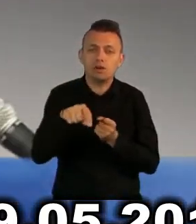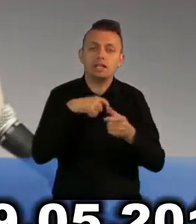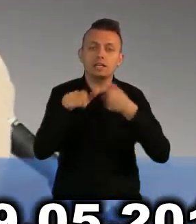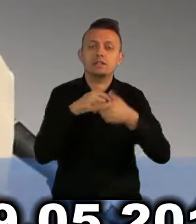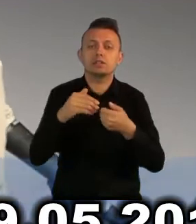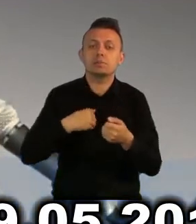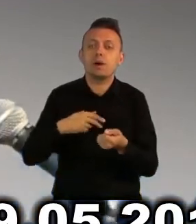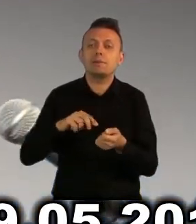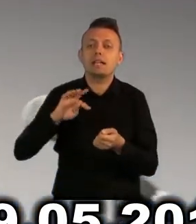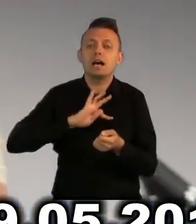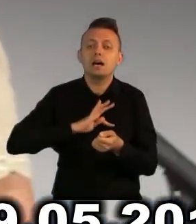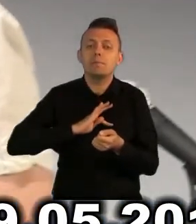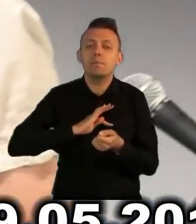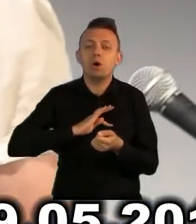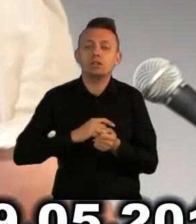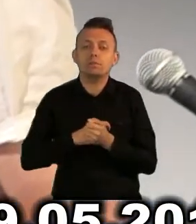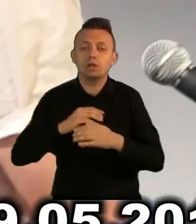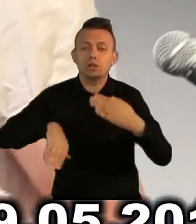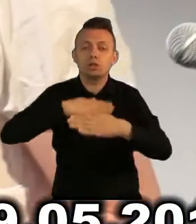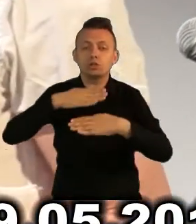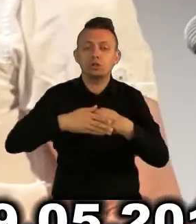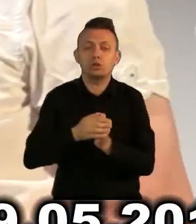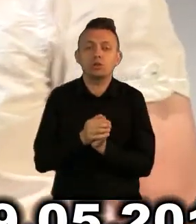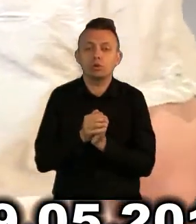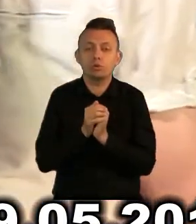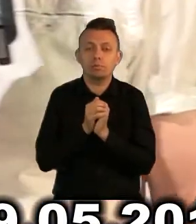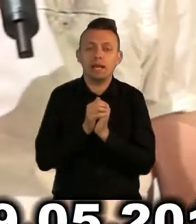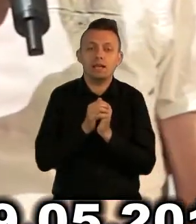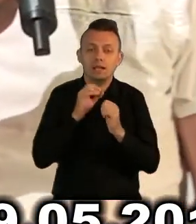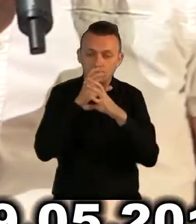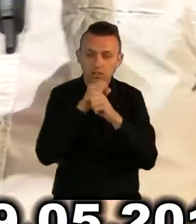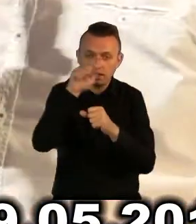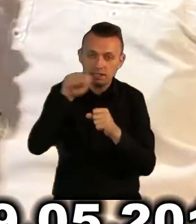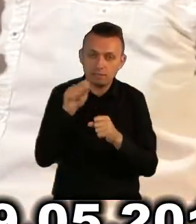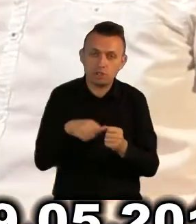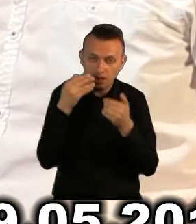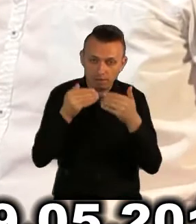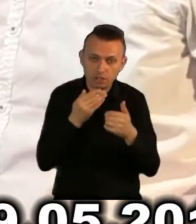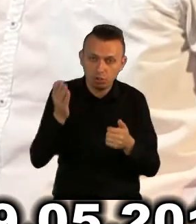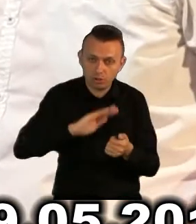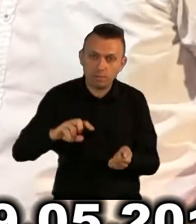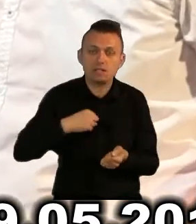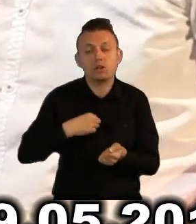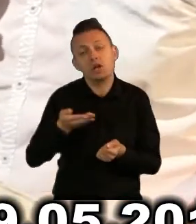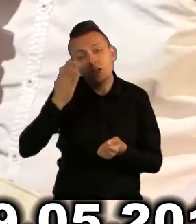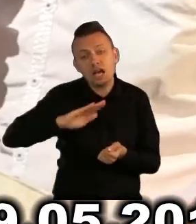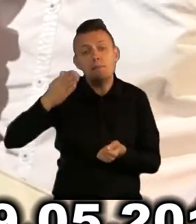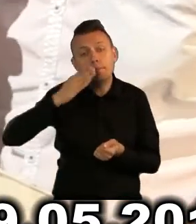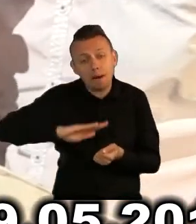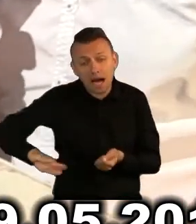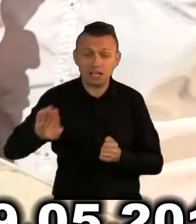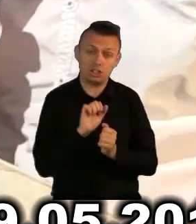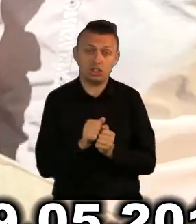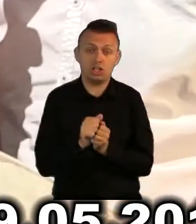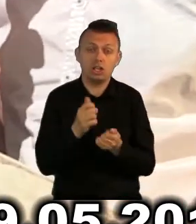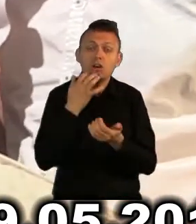mi zrobiła. Aniu, ja dziękuję bardzo, bo ja powinienem dziękować, nie ty, tak jak Andrzej powiedział, bo to bardziej ja korzystam z